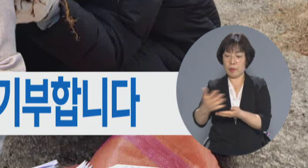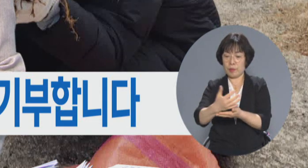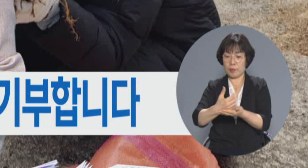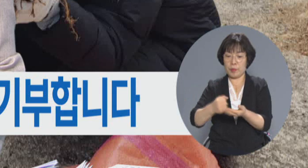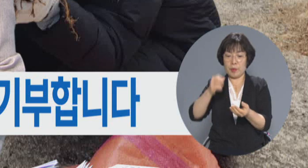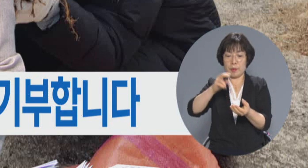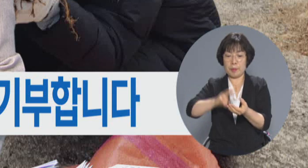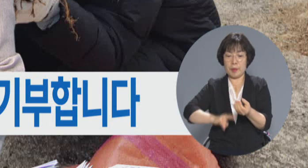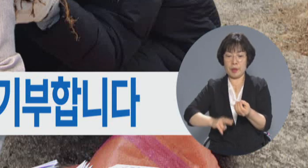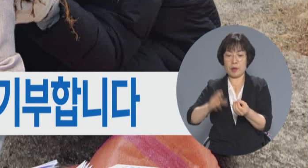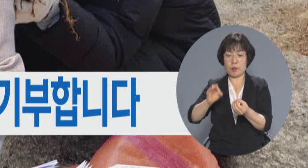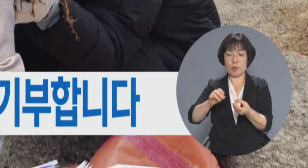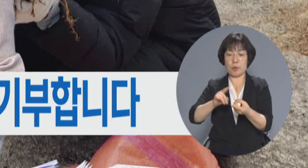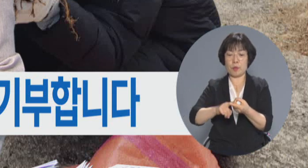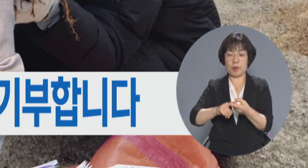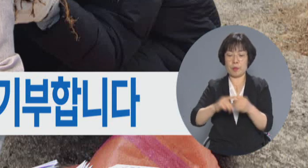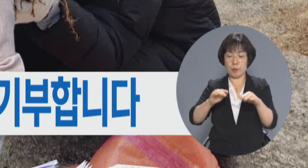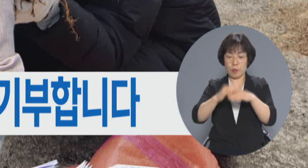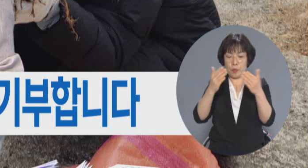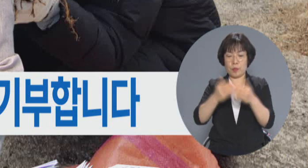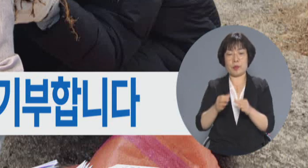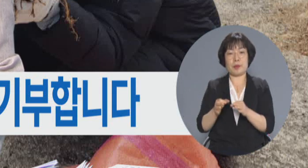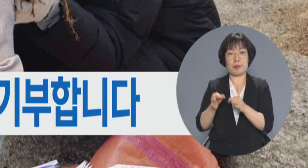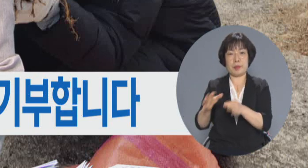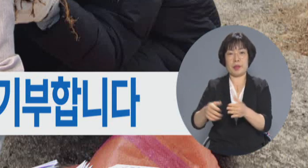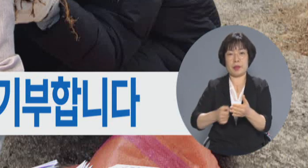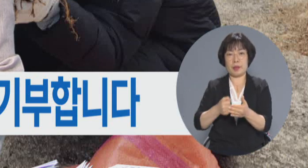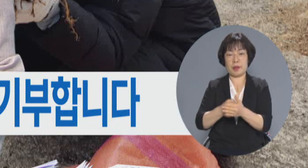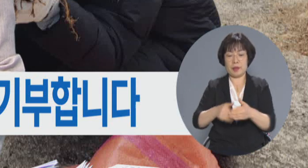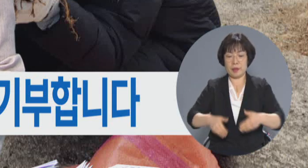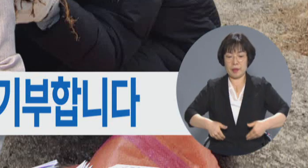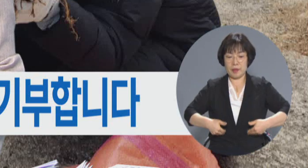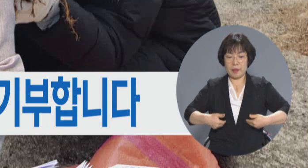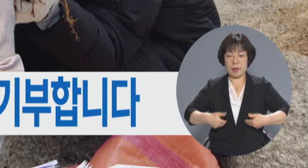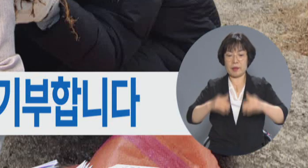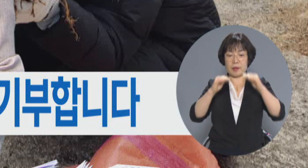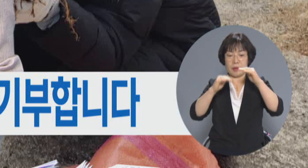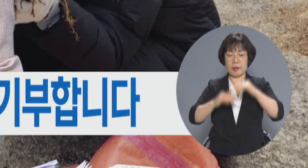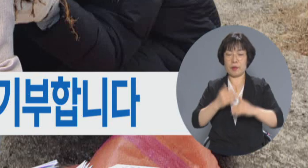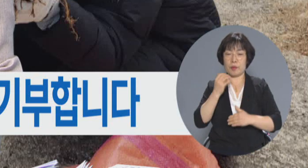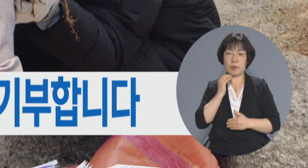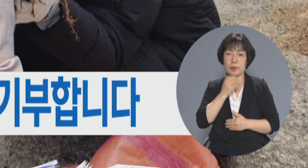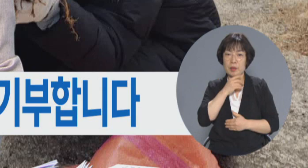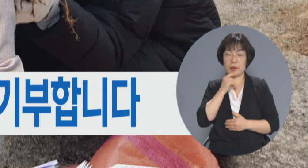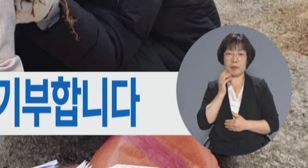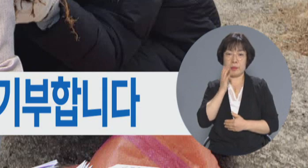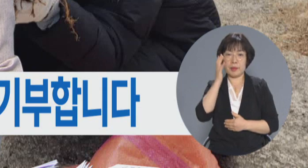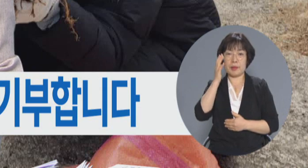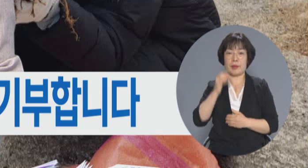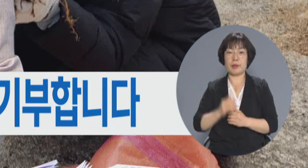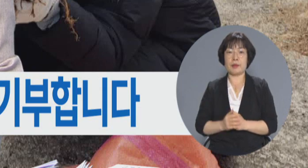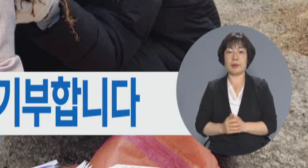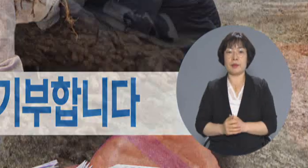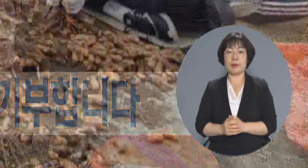농산물을 팔아서 모은 수입금을 전액 기부하기로 해 훈훈한 감동을 주고 있습니다. 김한수 기자입니다.